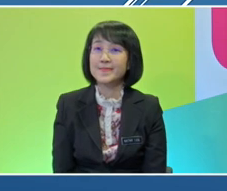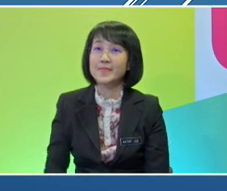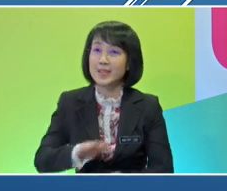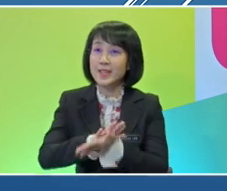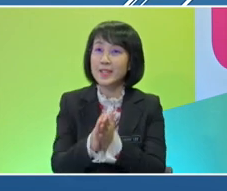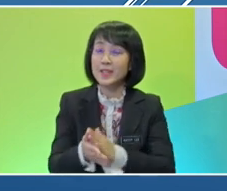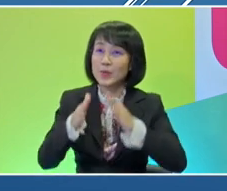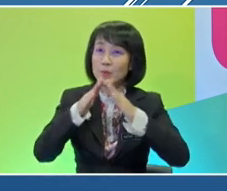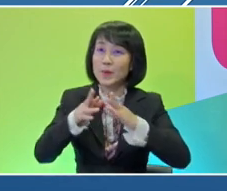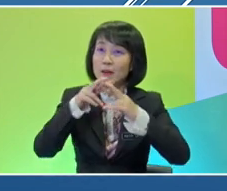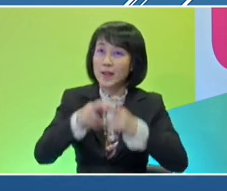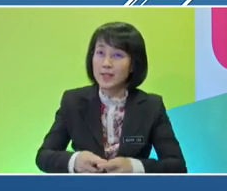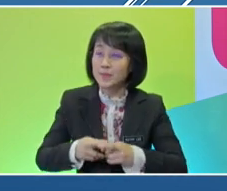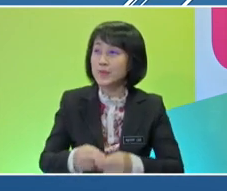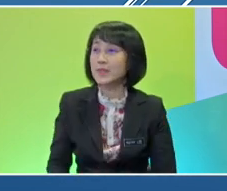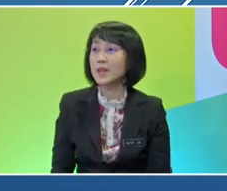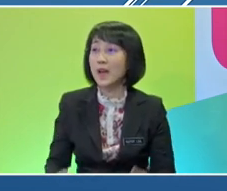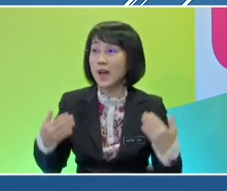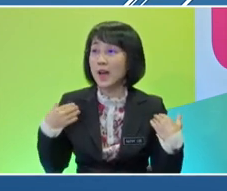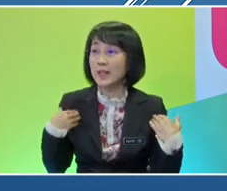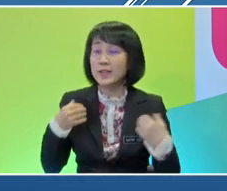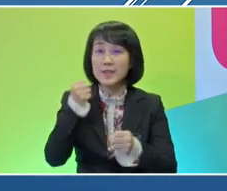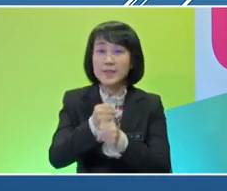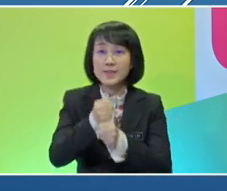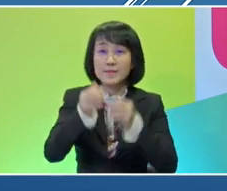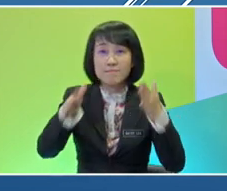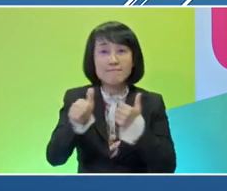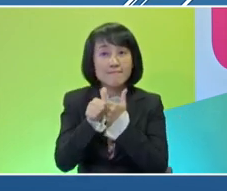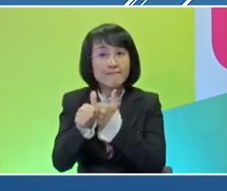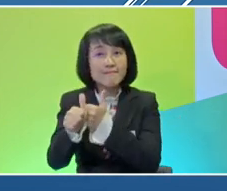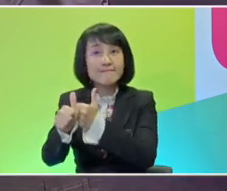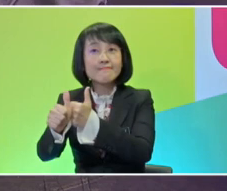dan mempunyai kaki tangan pengiring Waduh pegawai pengiring aduh